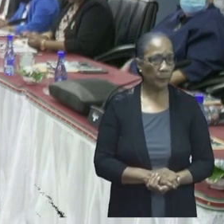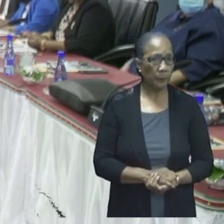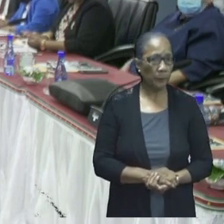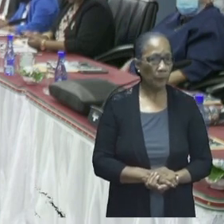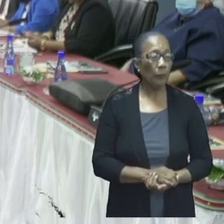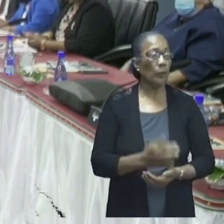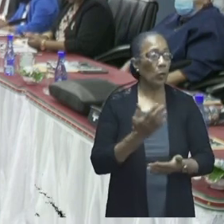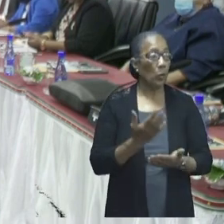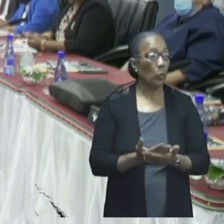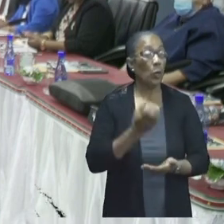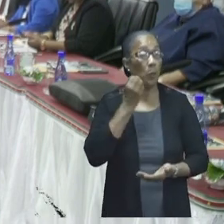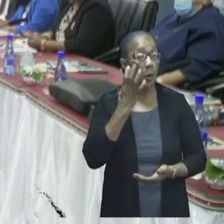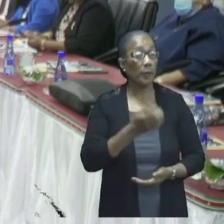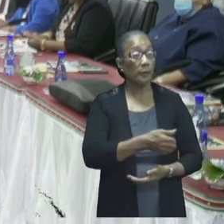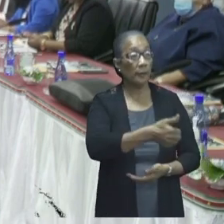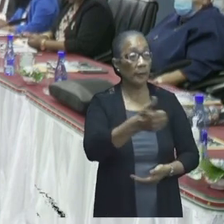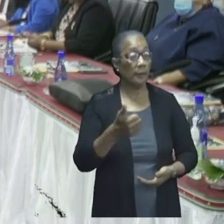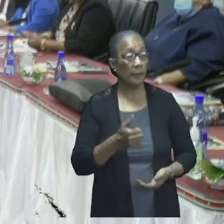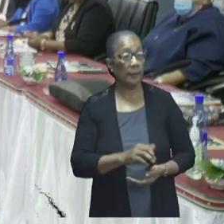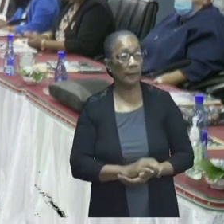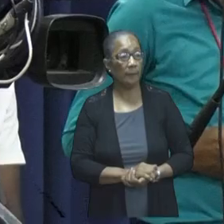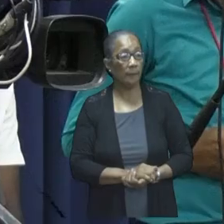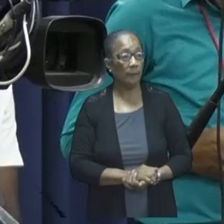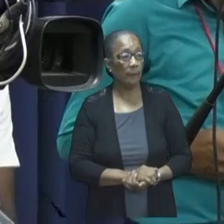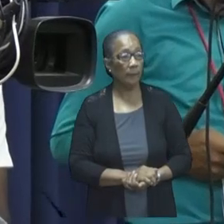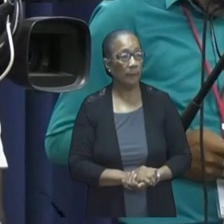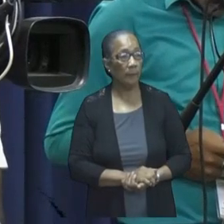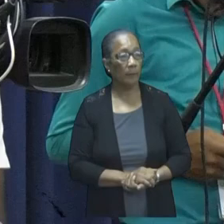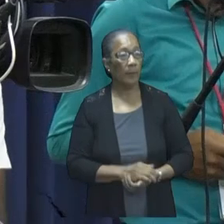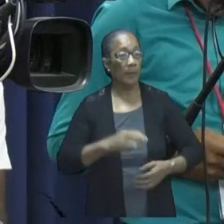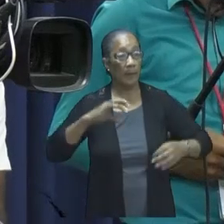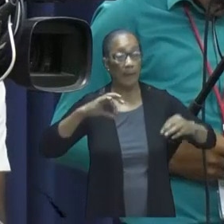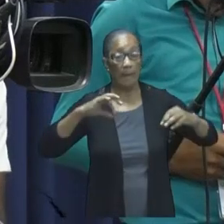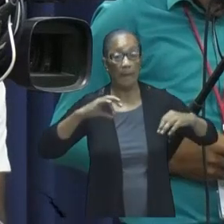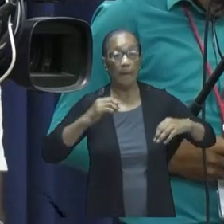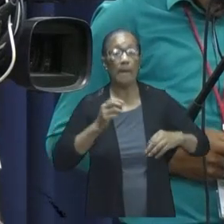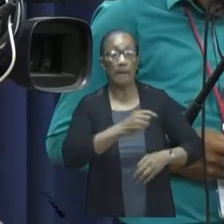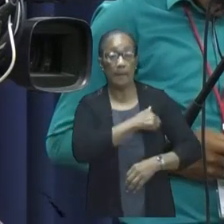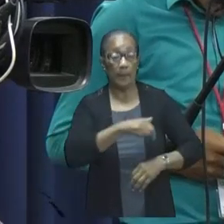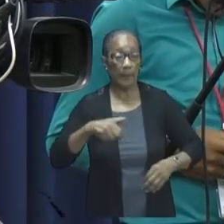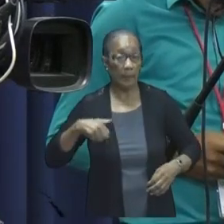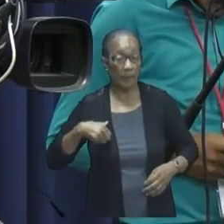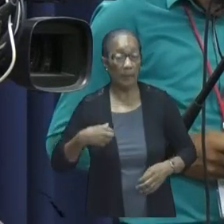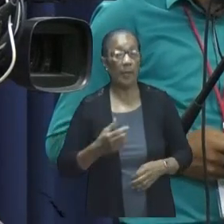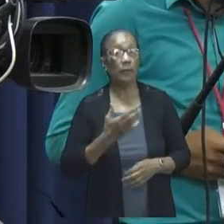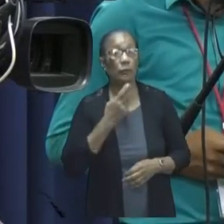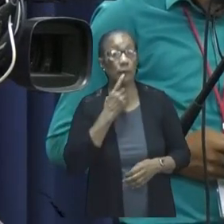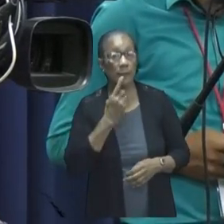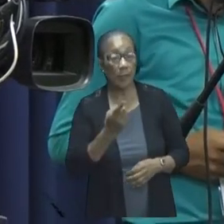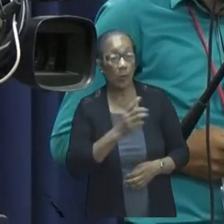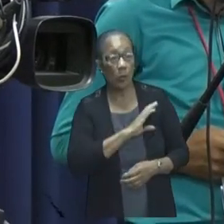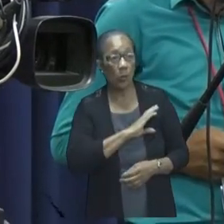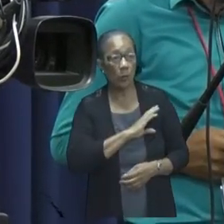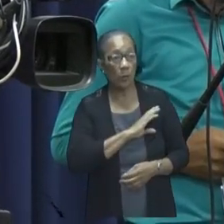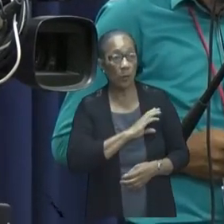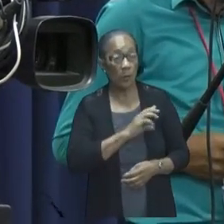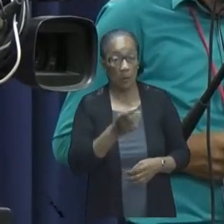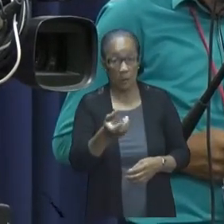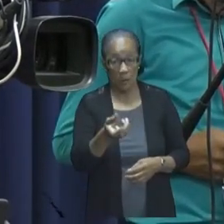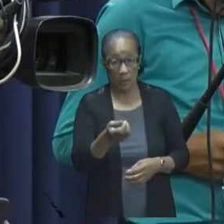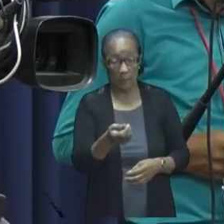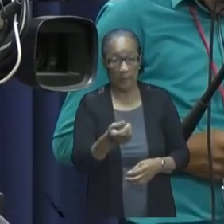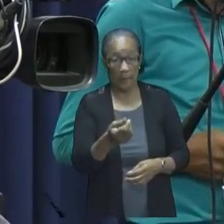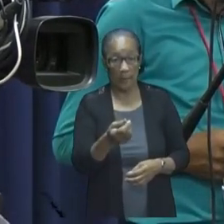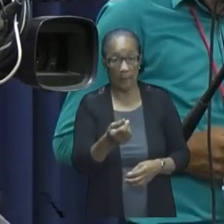goedemorgen allemaal president nog even u zei iets over het geld wat de nederlandse